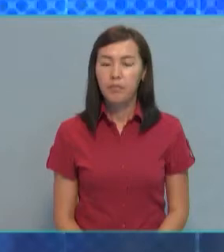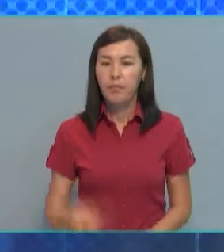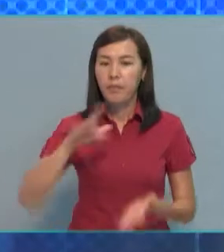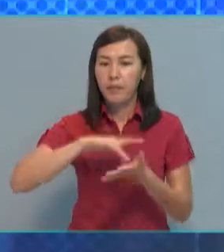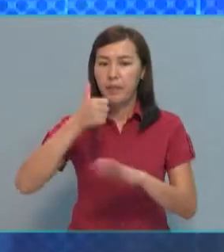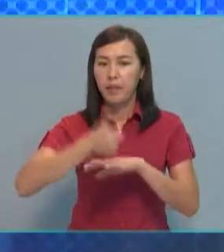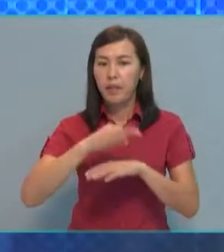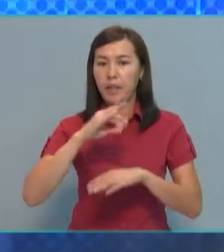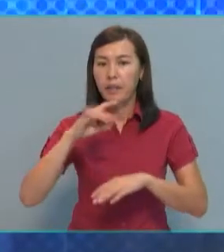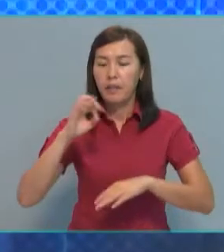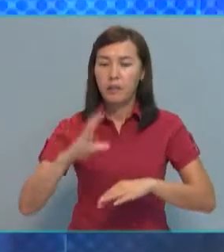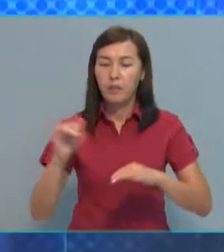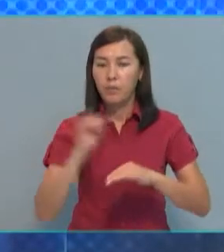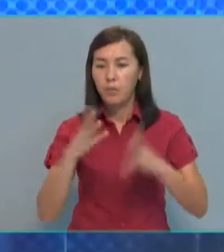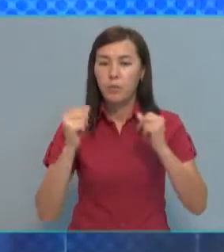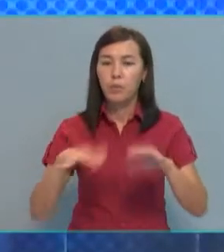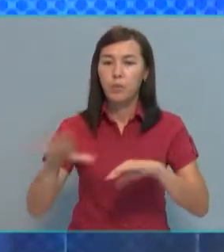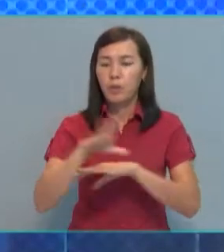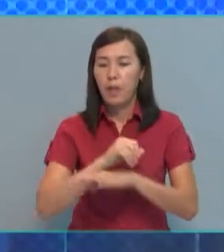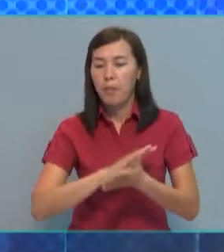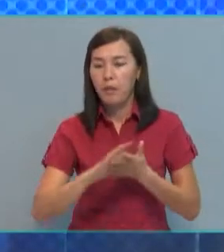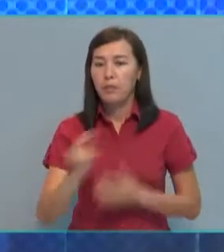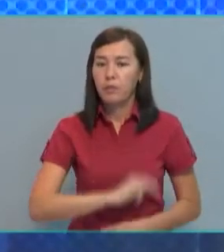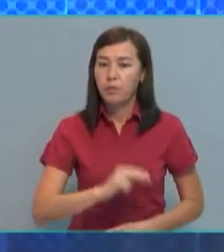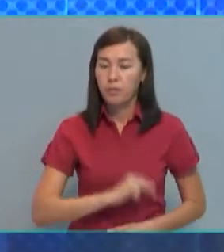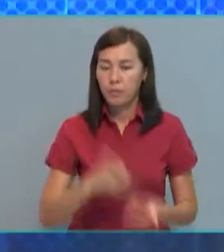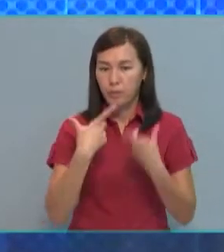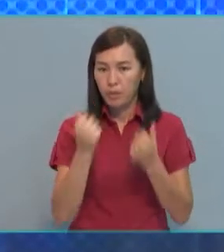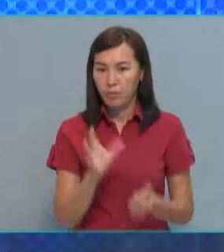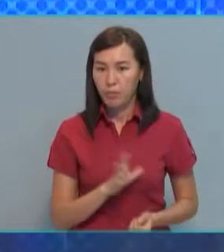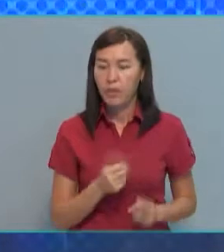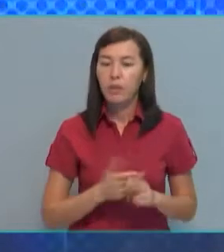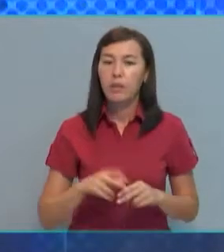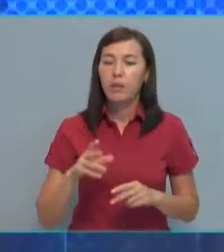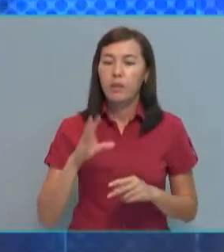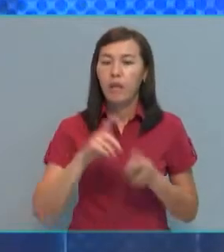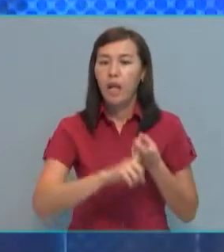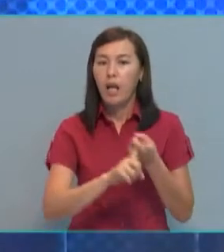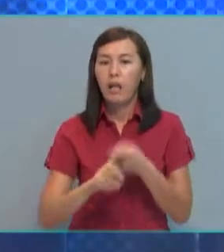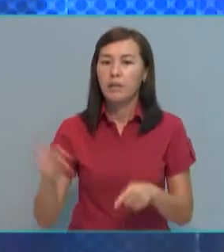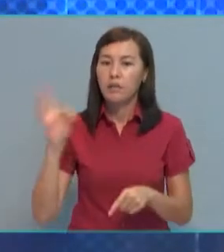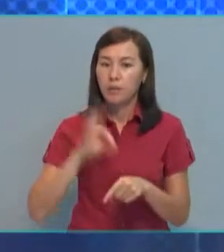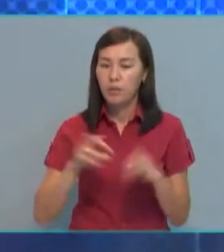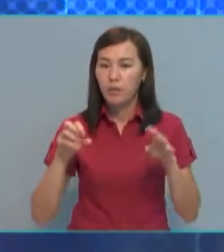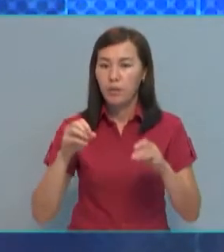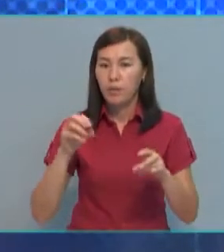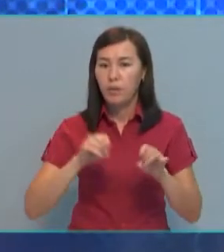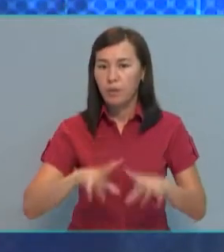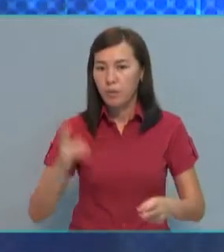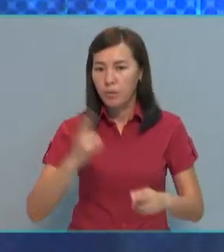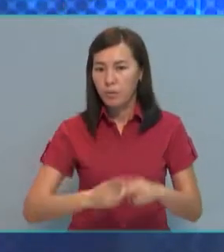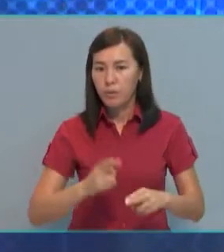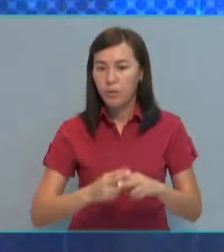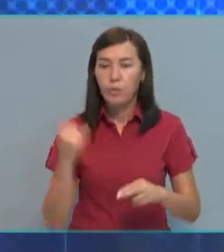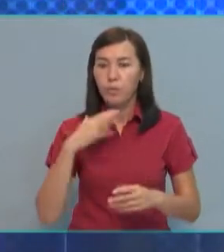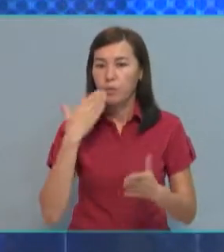Қала әкімі Мұрат Әйтенов сенбі күнін жалпы қалалық дезинфекциялық күн деп жариялады. Бұл шешім коронавирустық инфекцияның таралуын тежеттеп